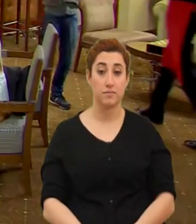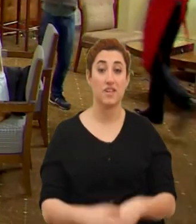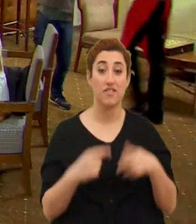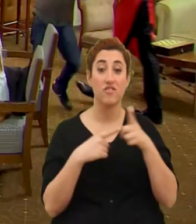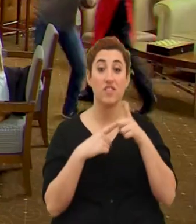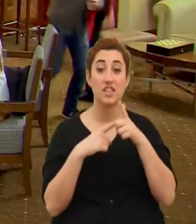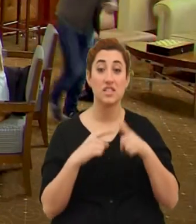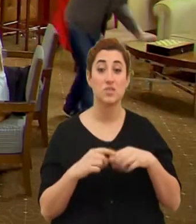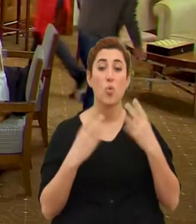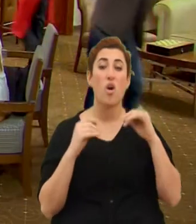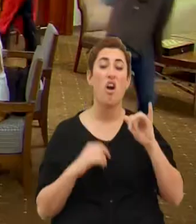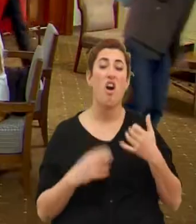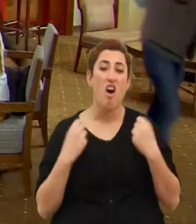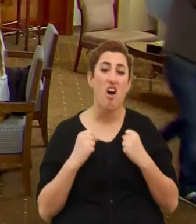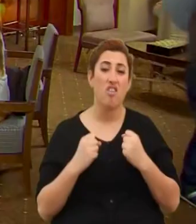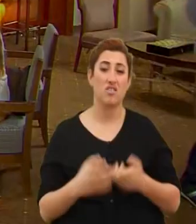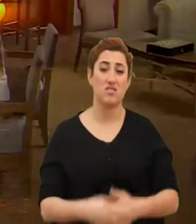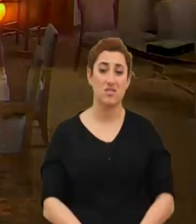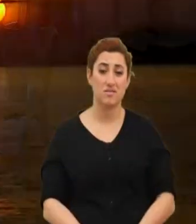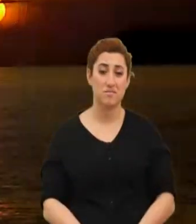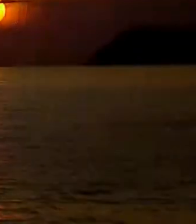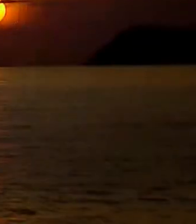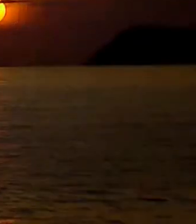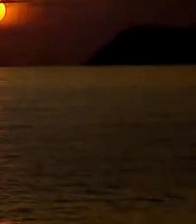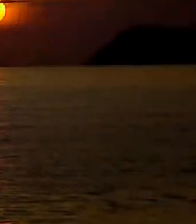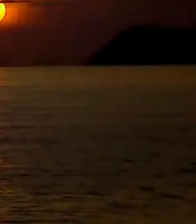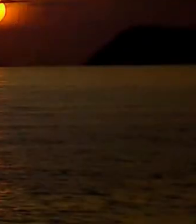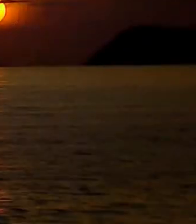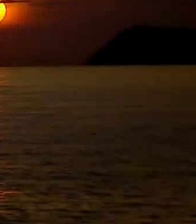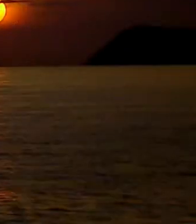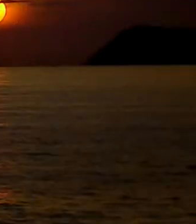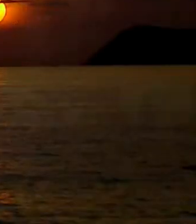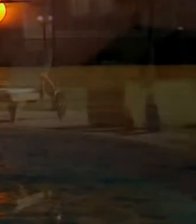Filiz. Ah, çok ağır ya. Güneş batmak üzere.